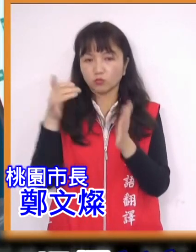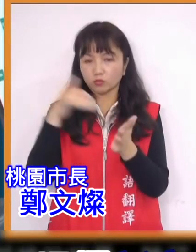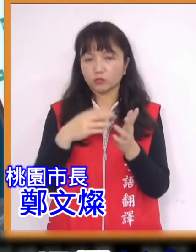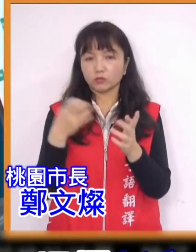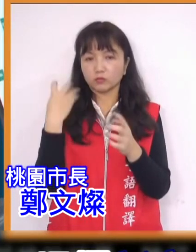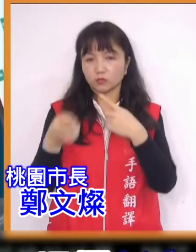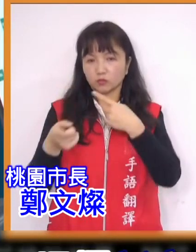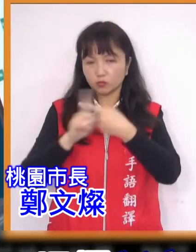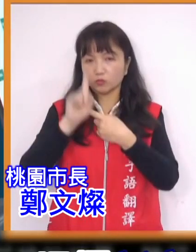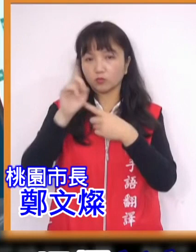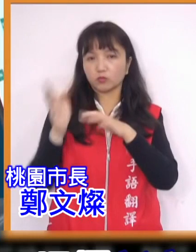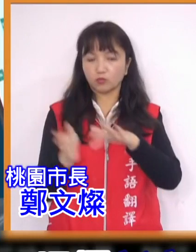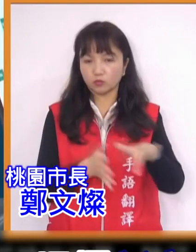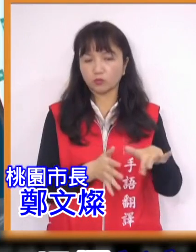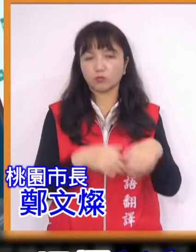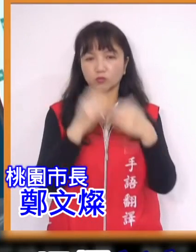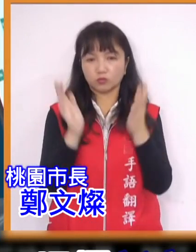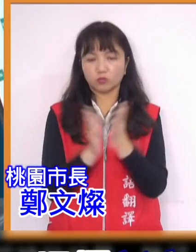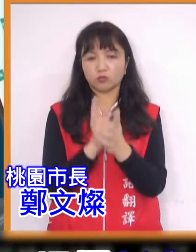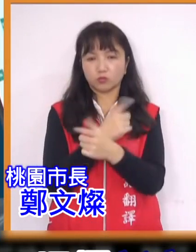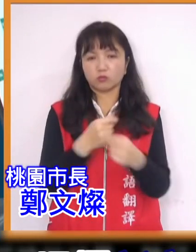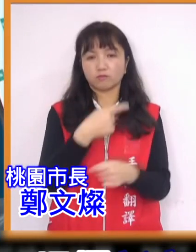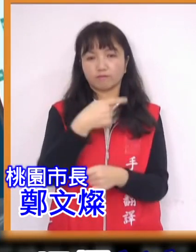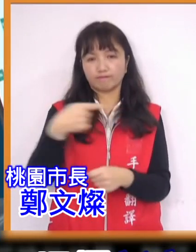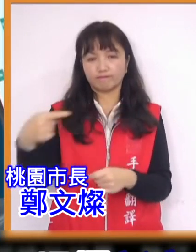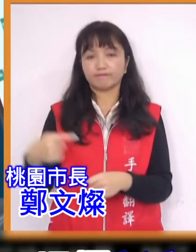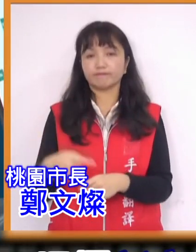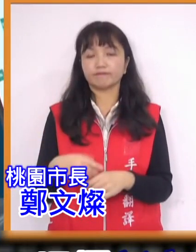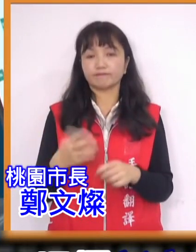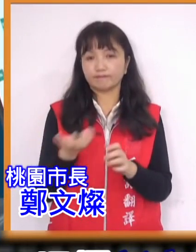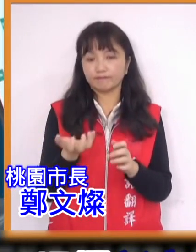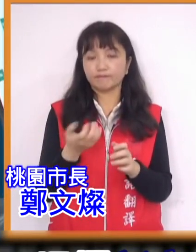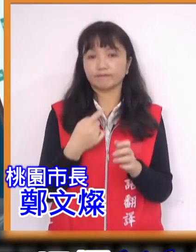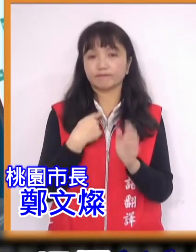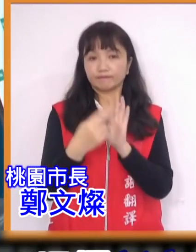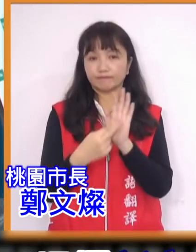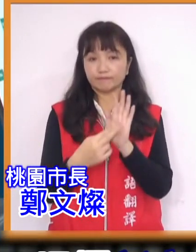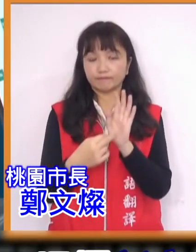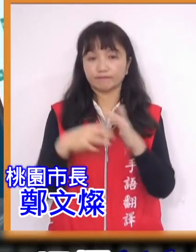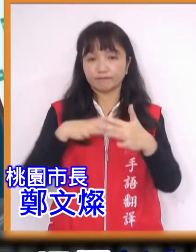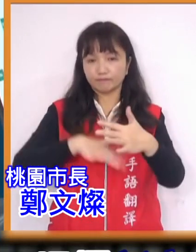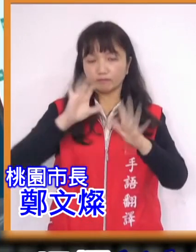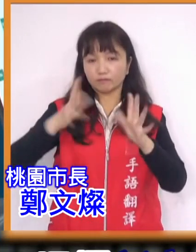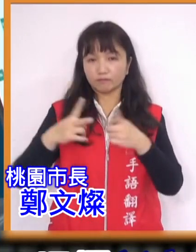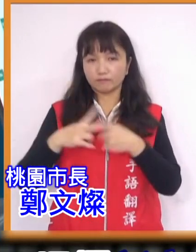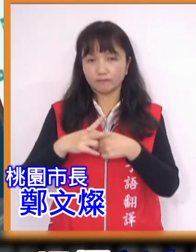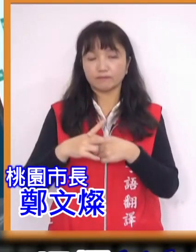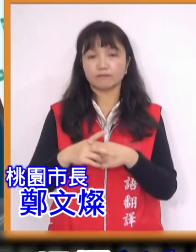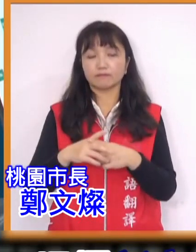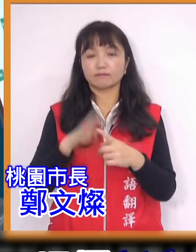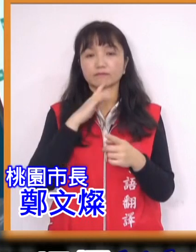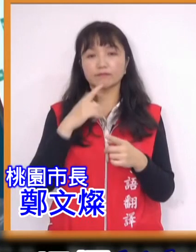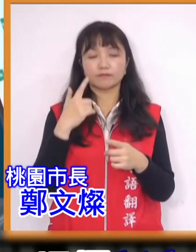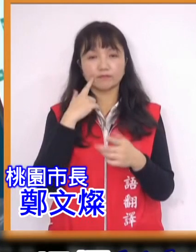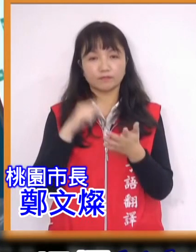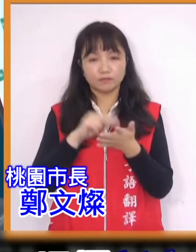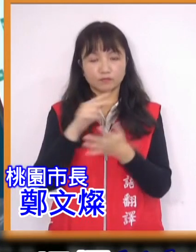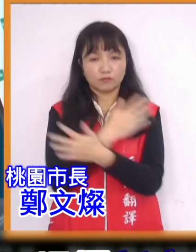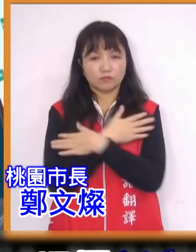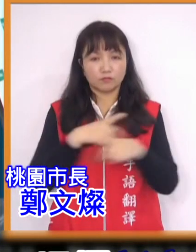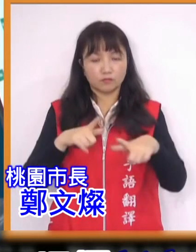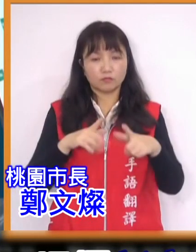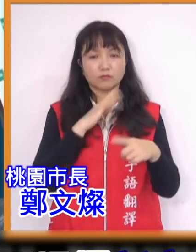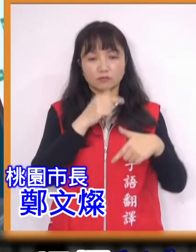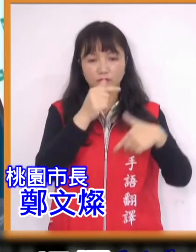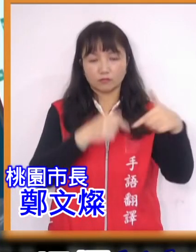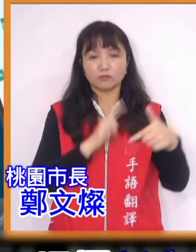增确诊个案外，哦，都是阴性。那另外刚刚我说明的内坜国小、美琪幼儿园、佳